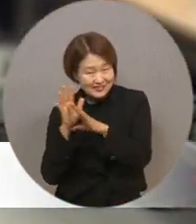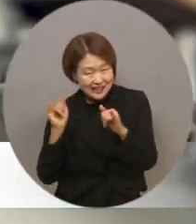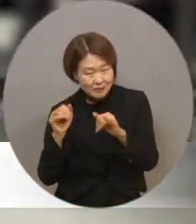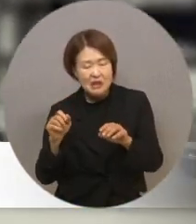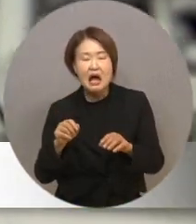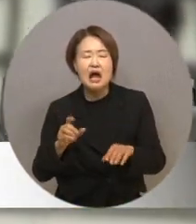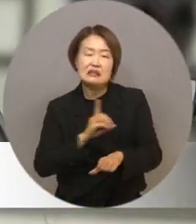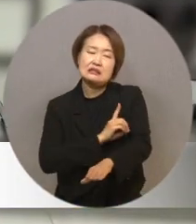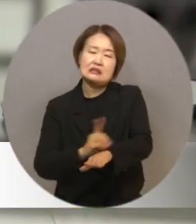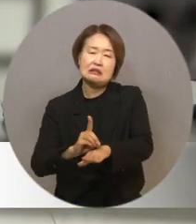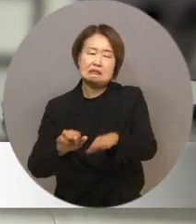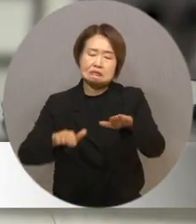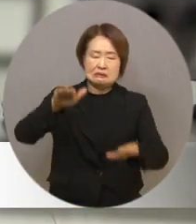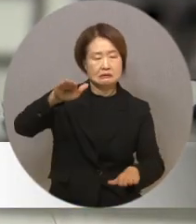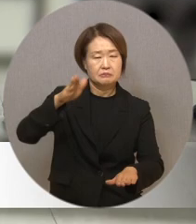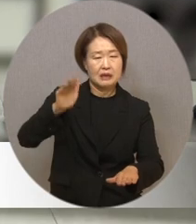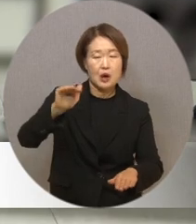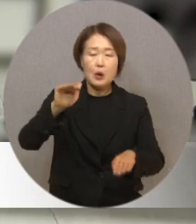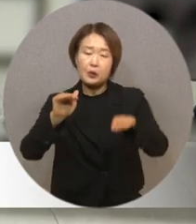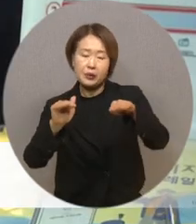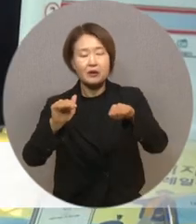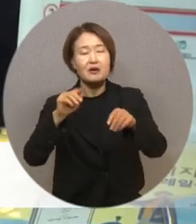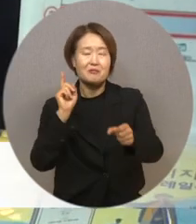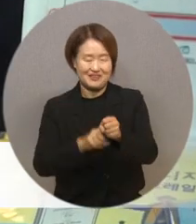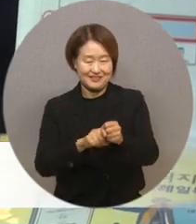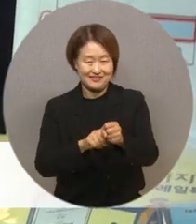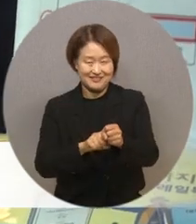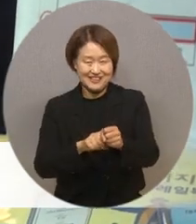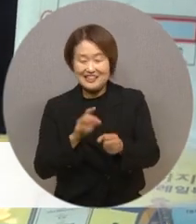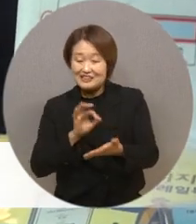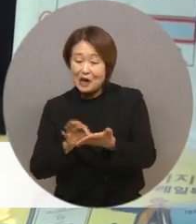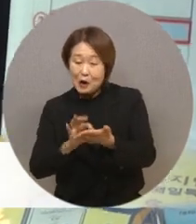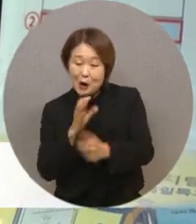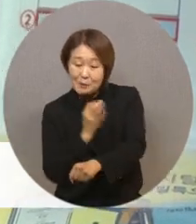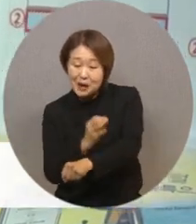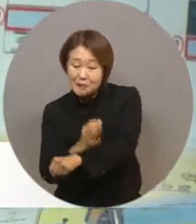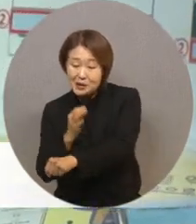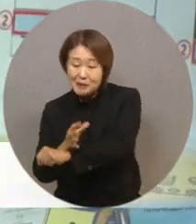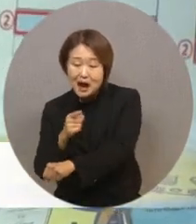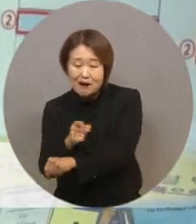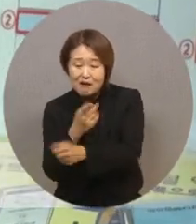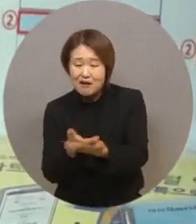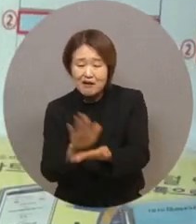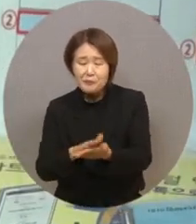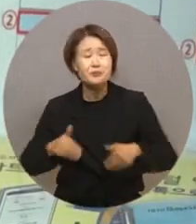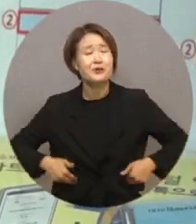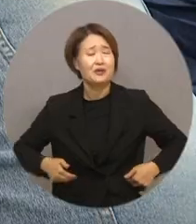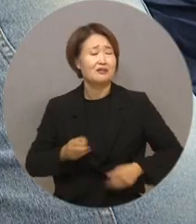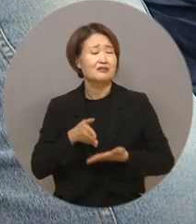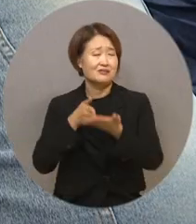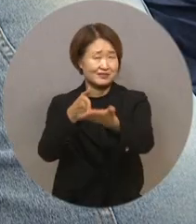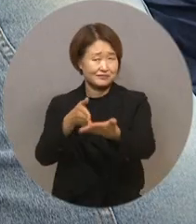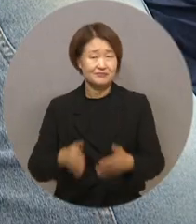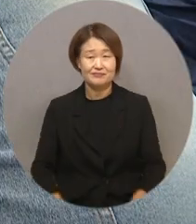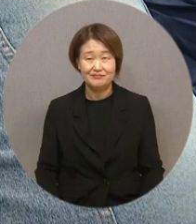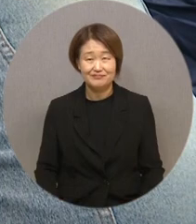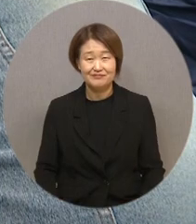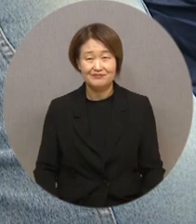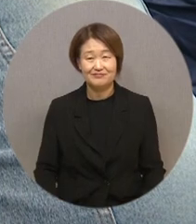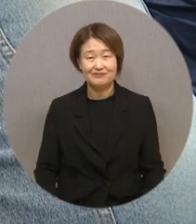해소하기 위해 중요 기능을 단순화하고 사용 편의성을 개선해야 한다고 전했습니다